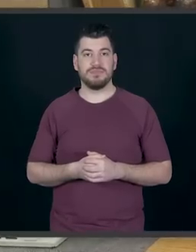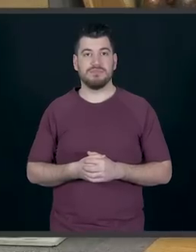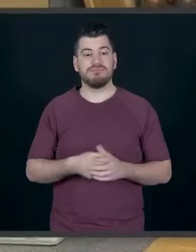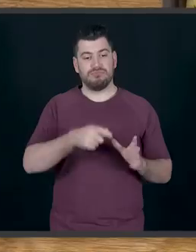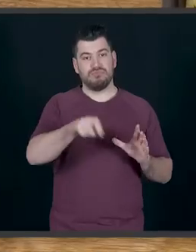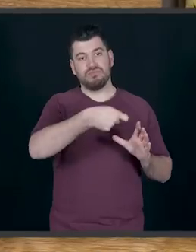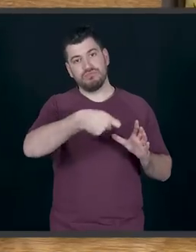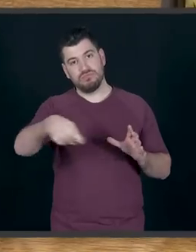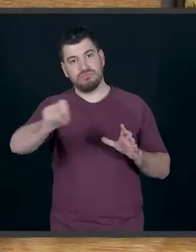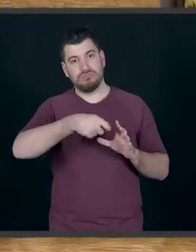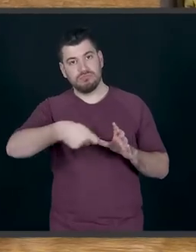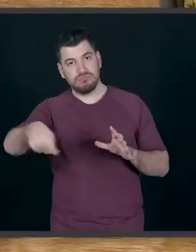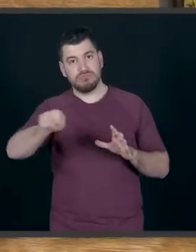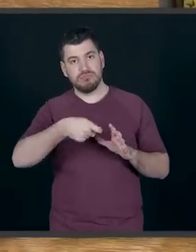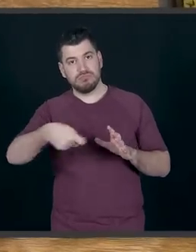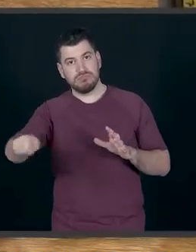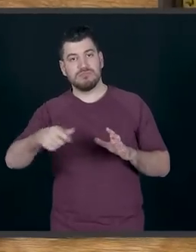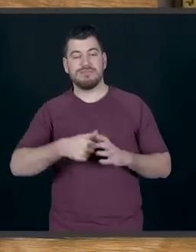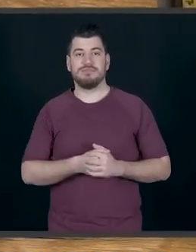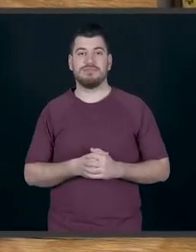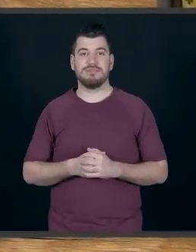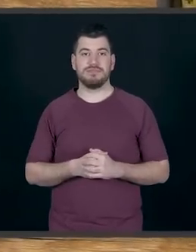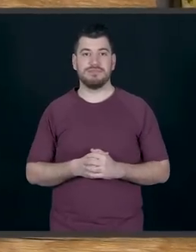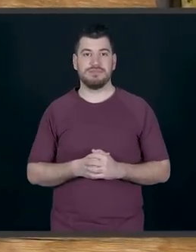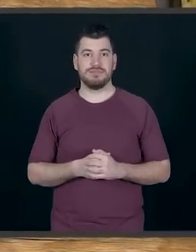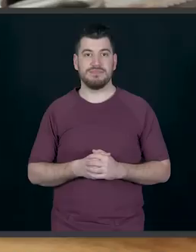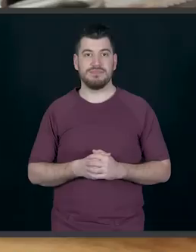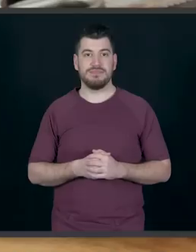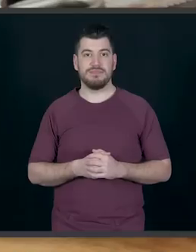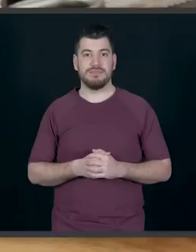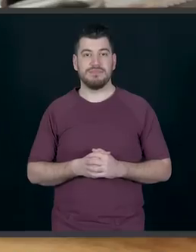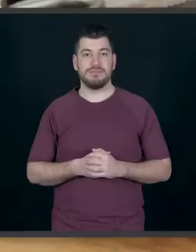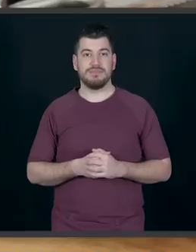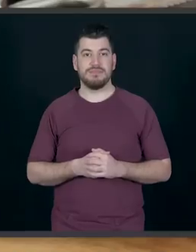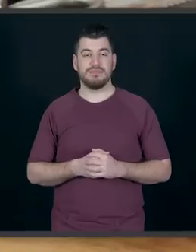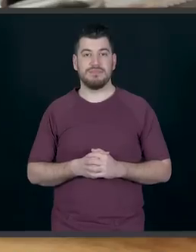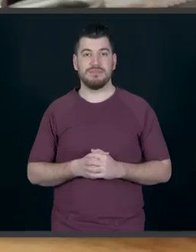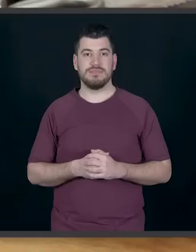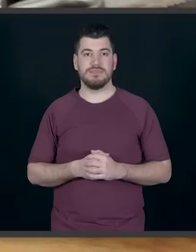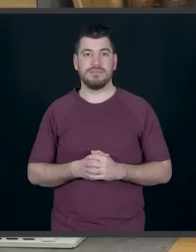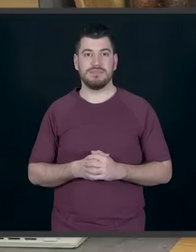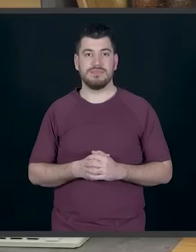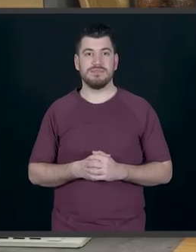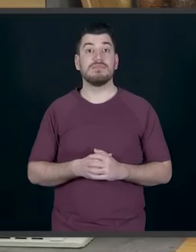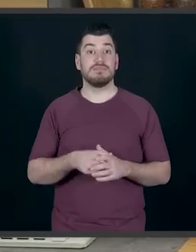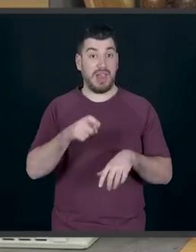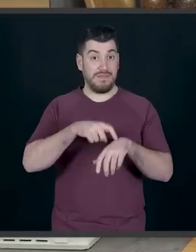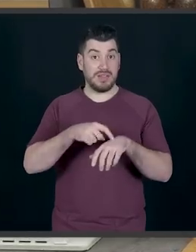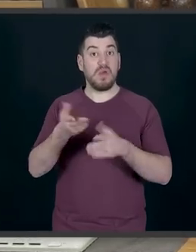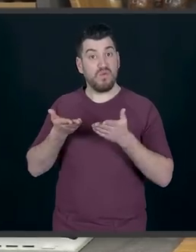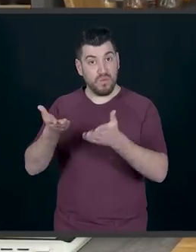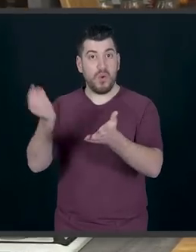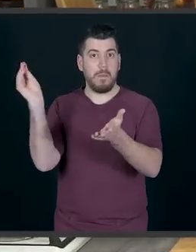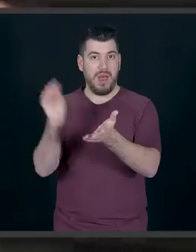Και ρίξτε όλο αυτό το υπέροχο γλάσο από πάνω. Τώρα, φούρνο